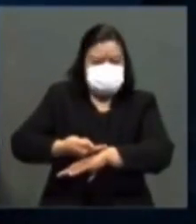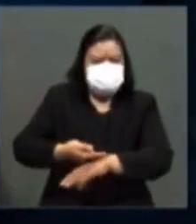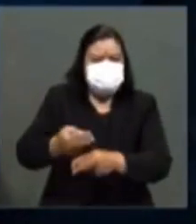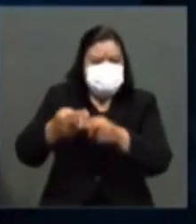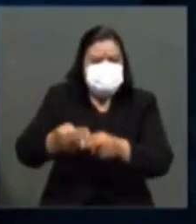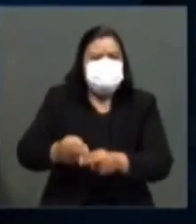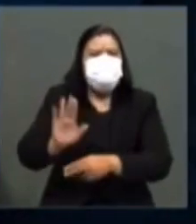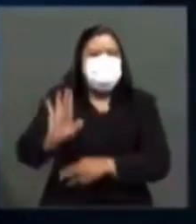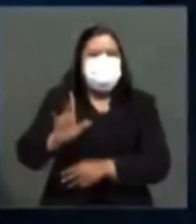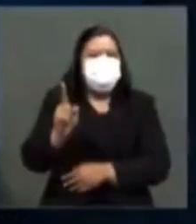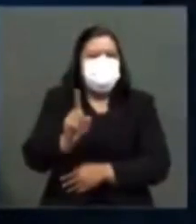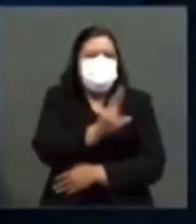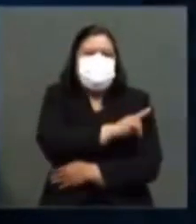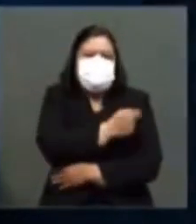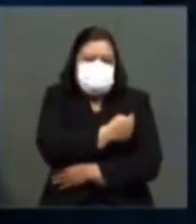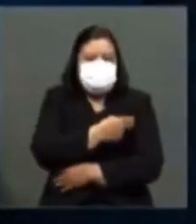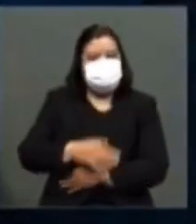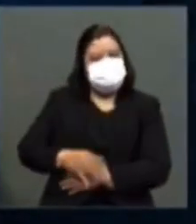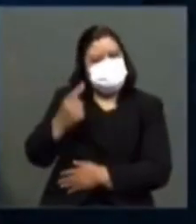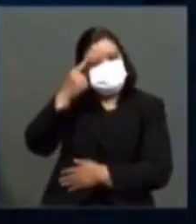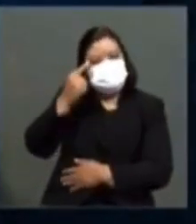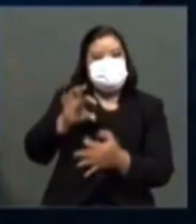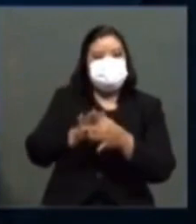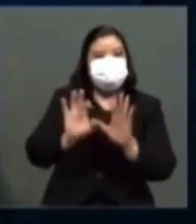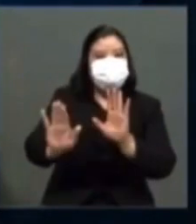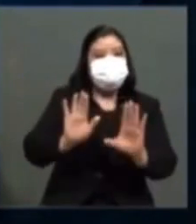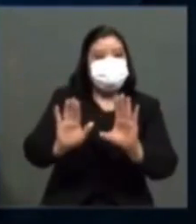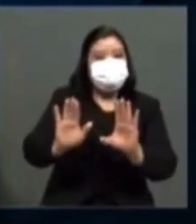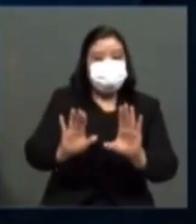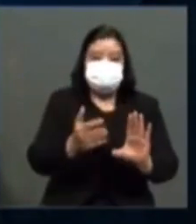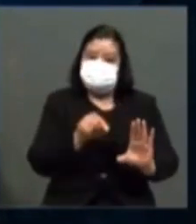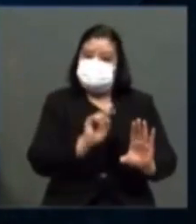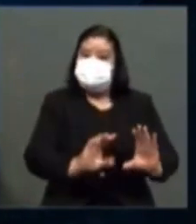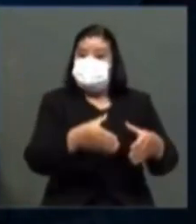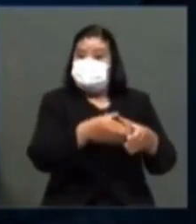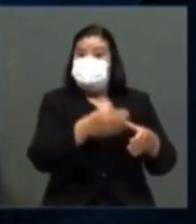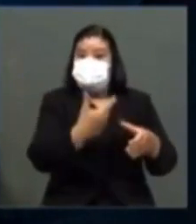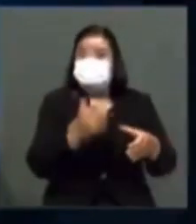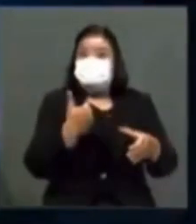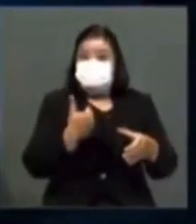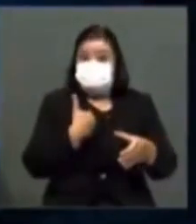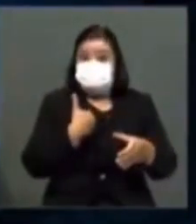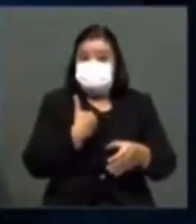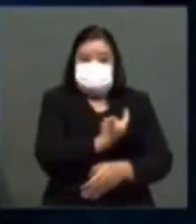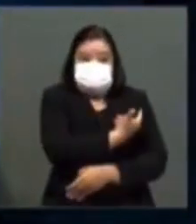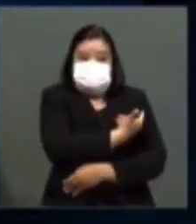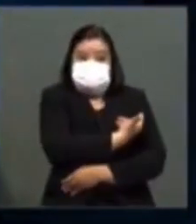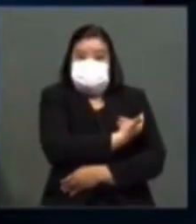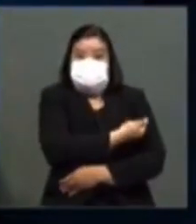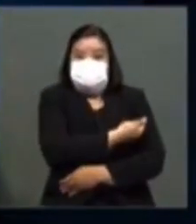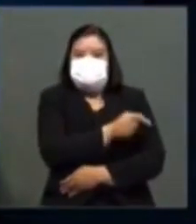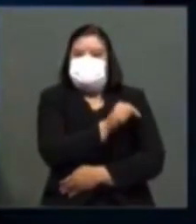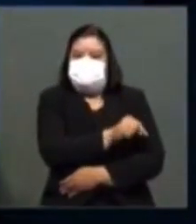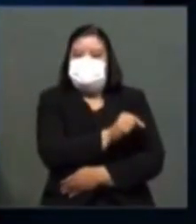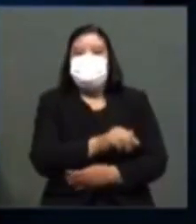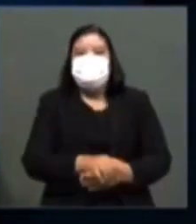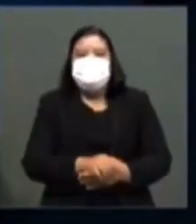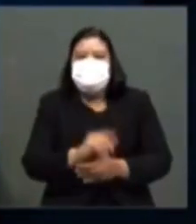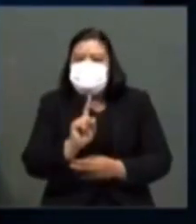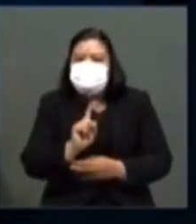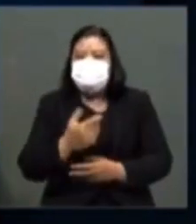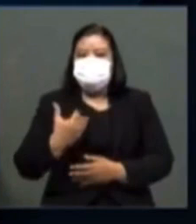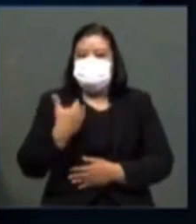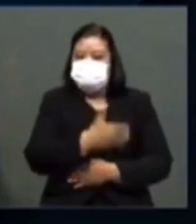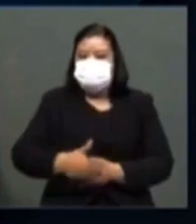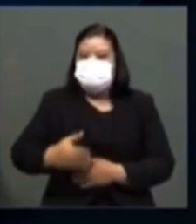ะคะเทียบกับการศึกษาในกลุ่มที่ได้รับวัคซีนฉีดเข้าทางกล้ามเนื้อพบว่าภูมิคุ้มกันหลั